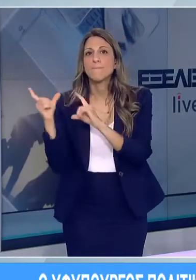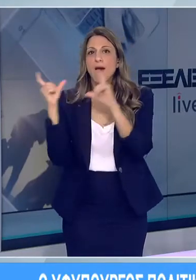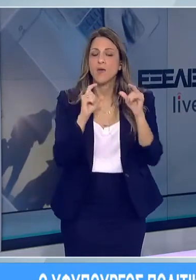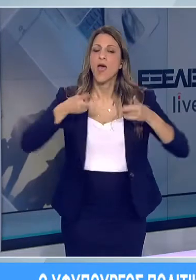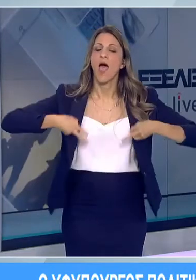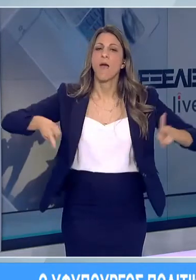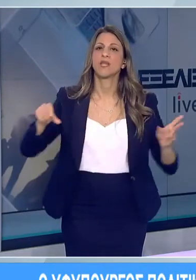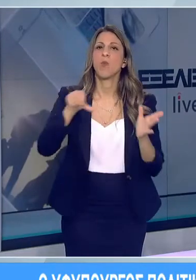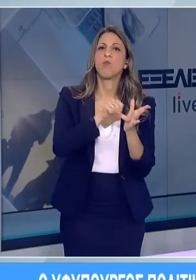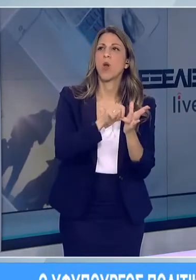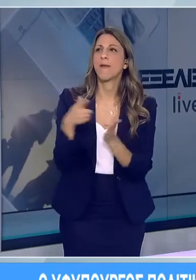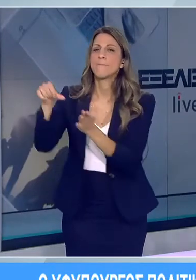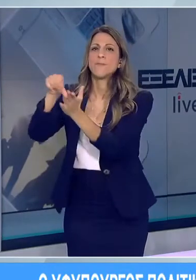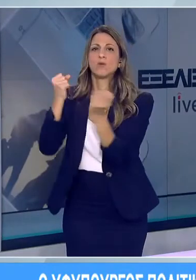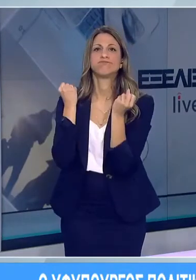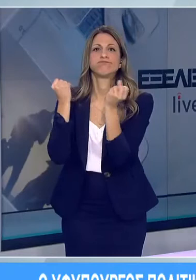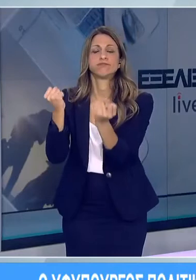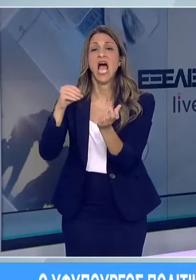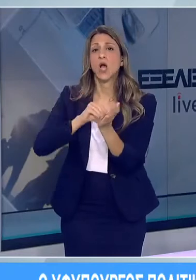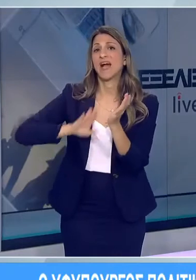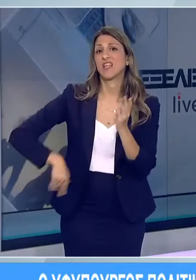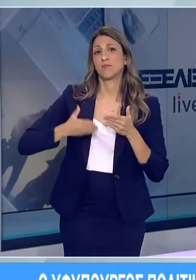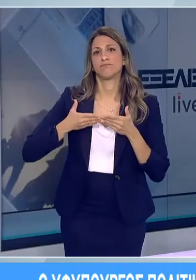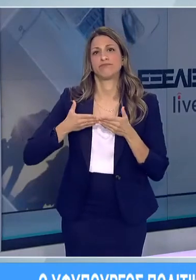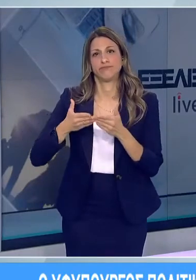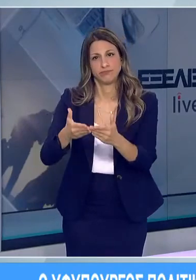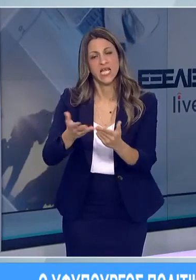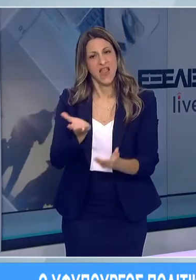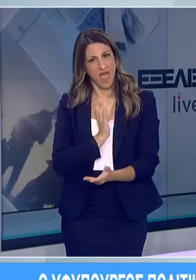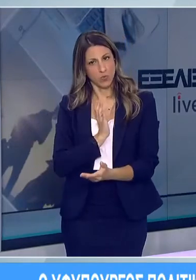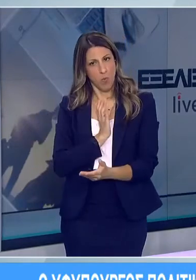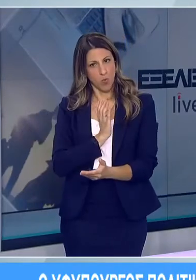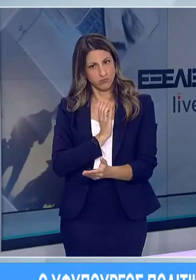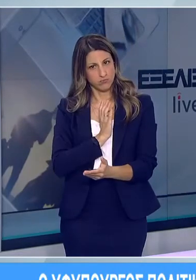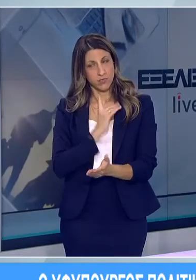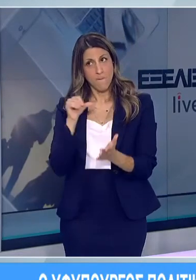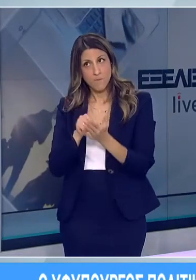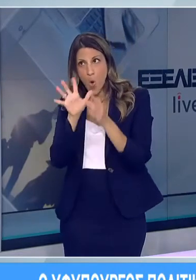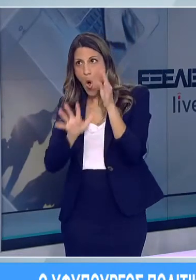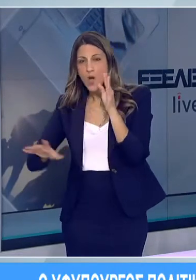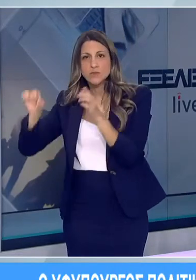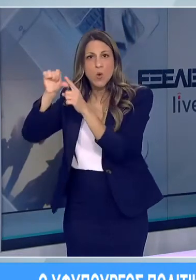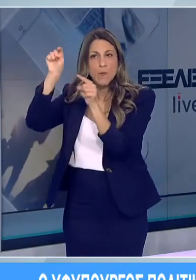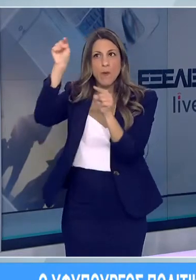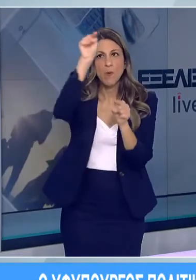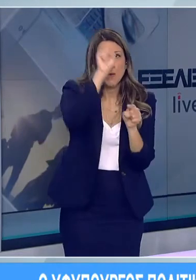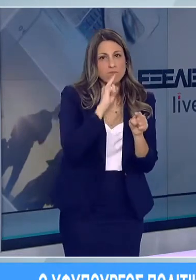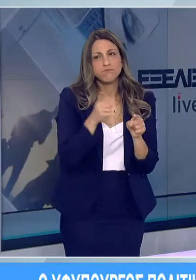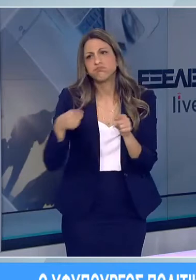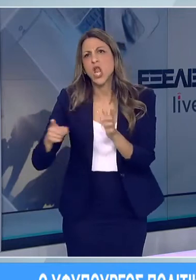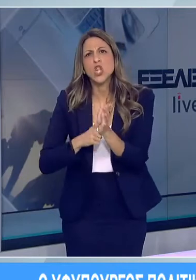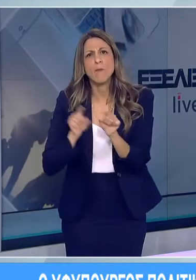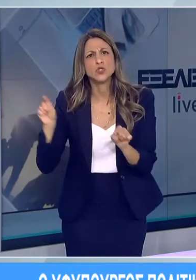μετακινήσεις στην Ηπειρωτική Ελλάδα και την Κρήτη. Επιτρέπεται δηλαδή η μετακίνηση πολιτών σε όλη την Ελλάδα μεταξύ νομών